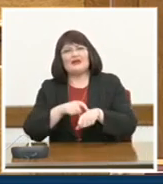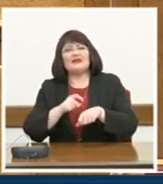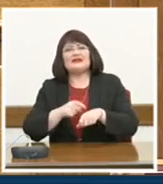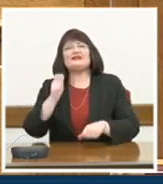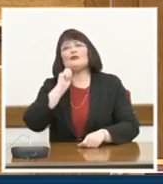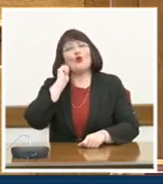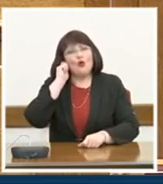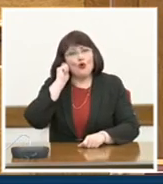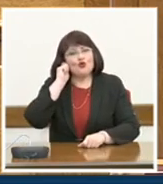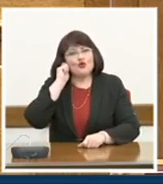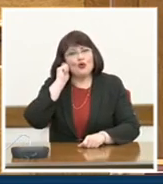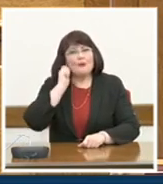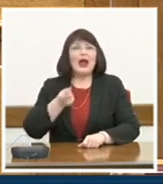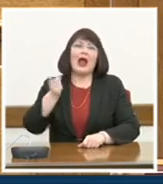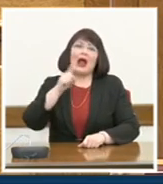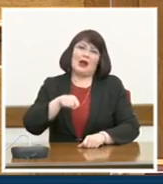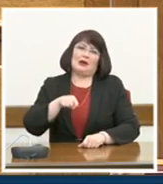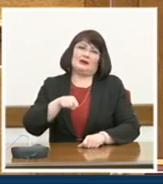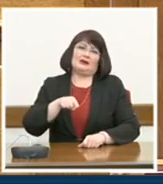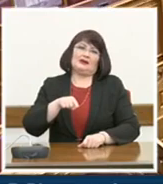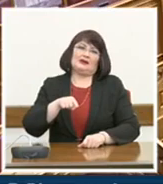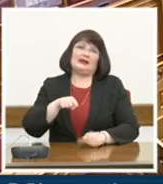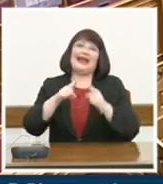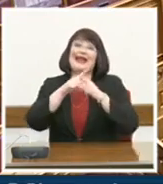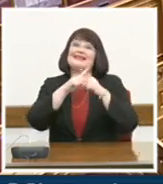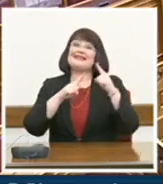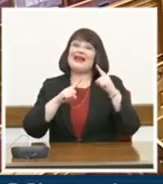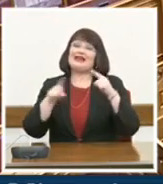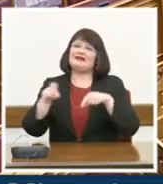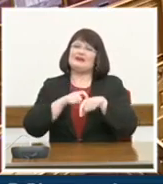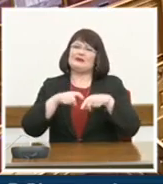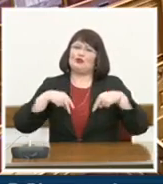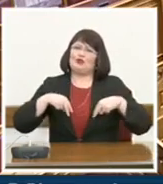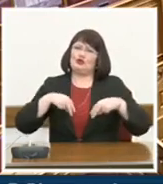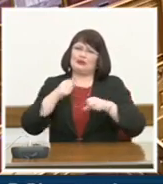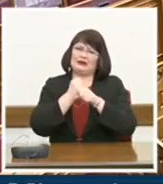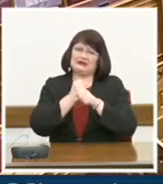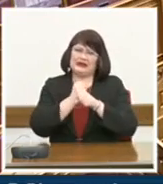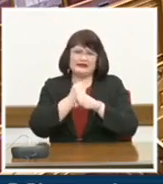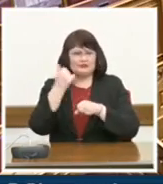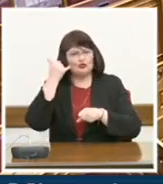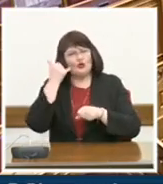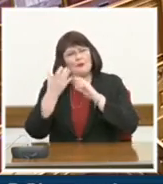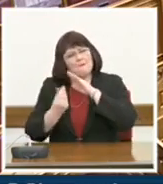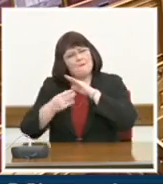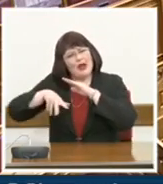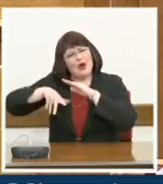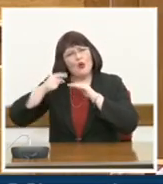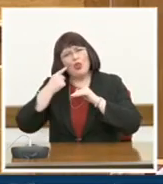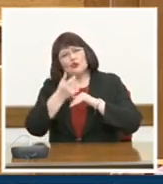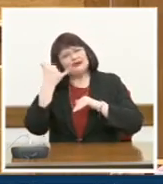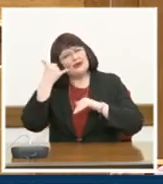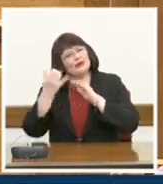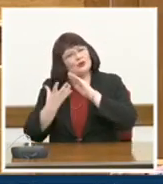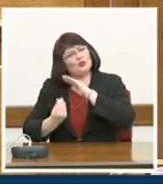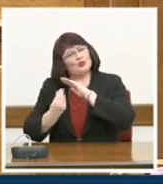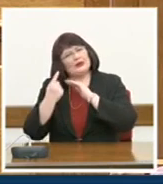έτερου παρακολουθούμενου, του κυρίου Χατζηδάκη. Ένα νόμο που εκτός από την ουσιαστική κατάργηση του